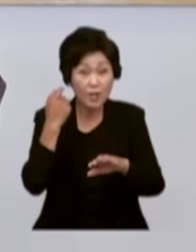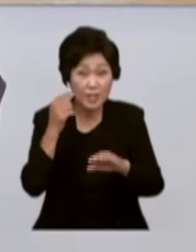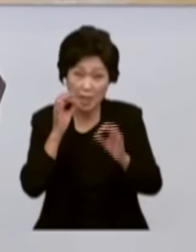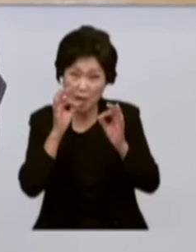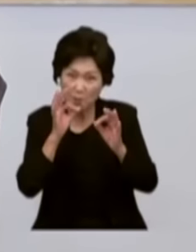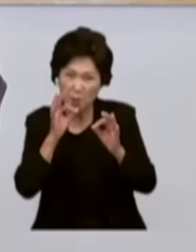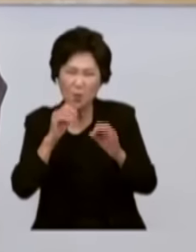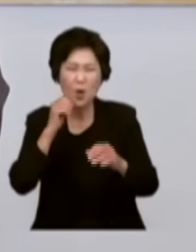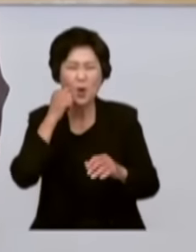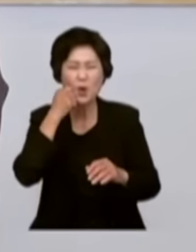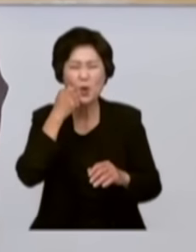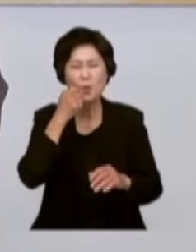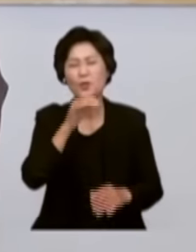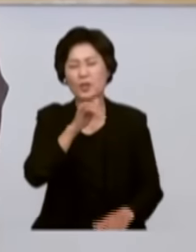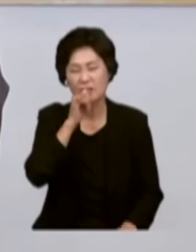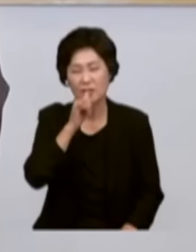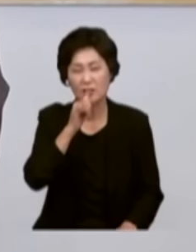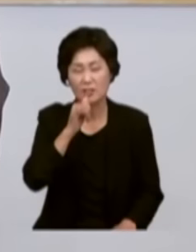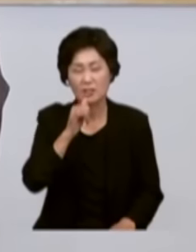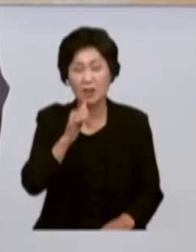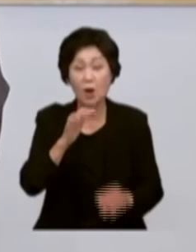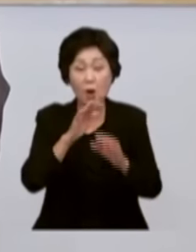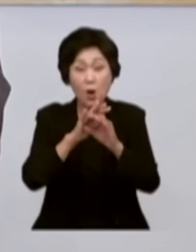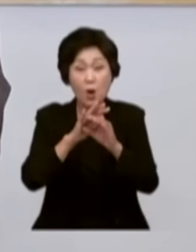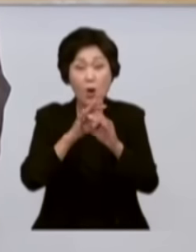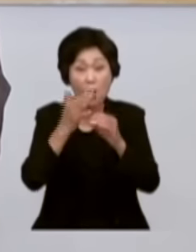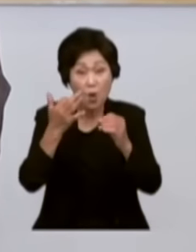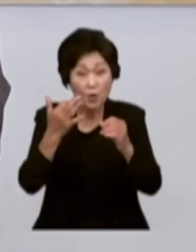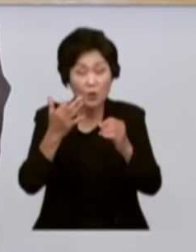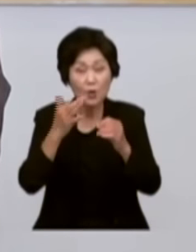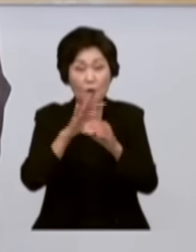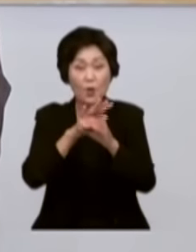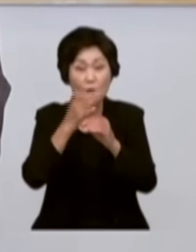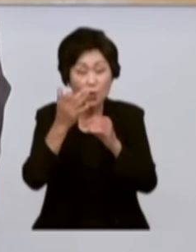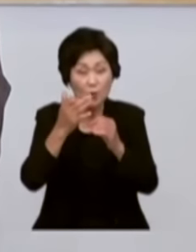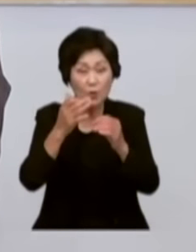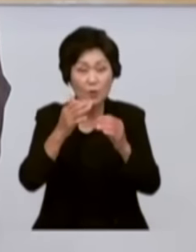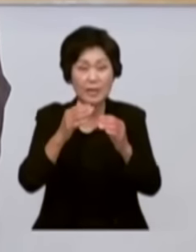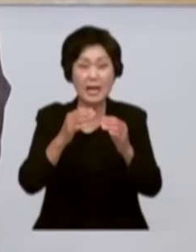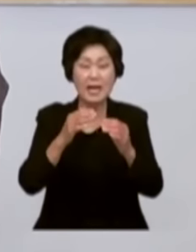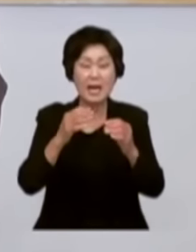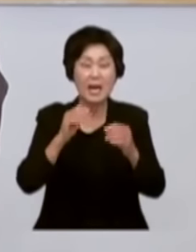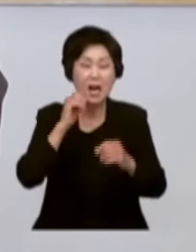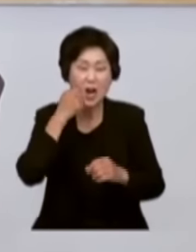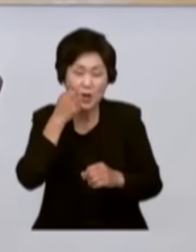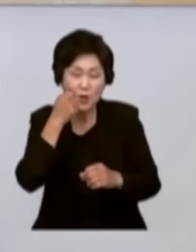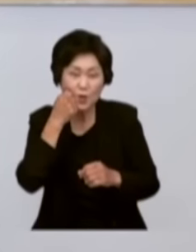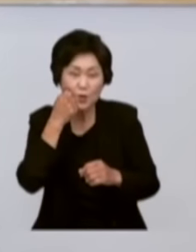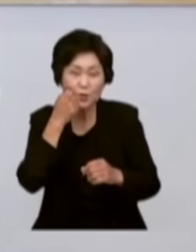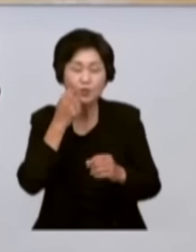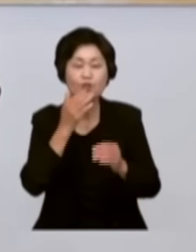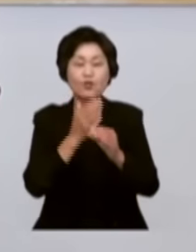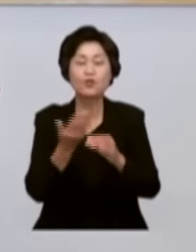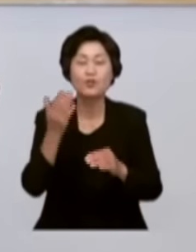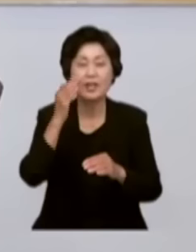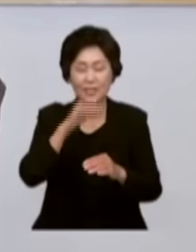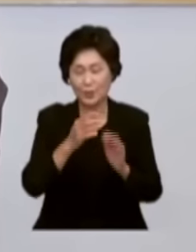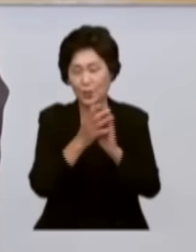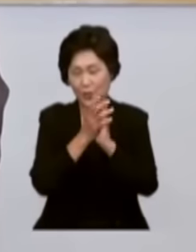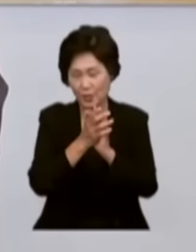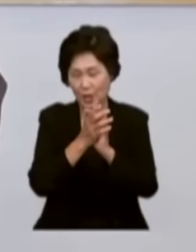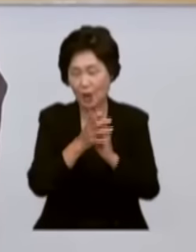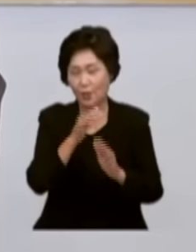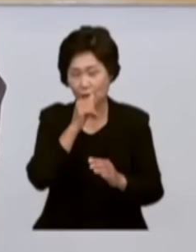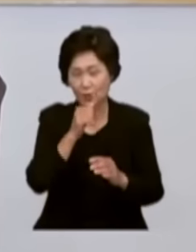지금 이 코로나19 상황에서도 하나님 놓지 않고 있다 보니까 기도 제목에서 저는 은혜 많이 받았어요. 네. 개척교회 다니면서